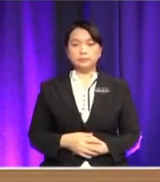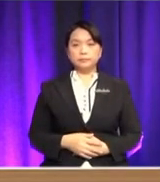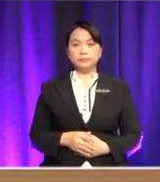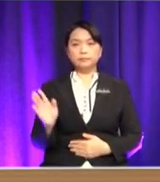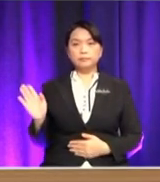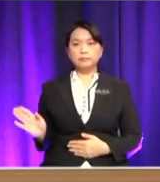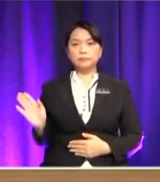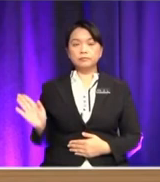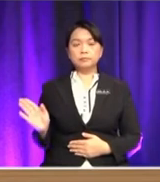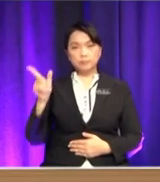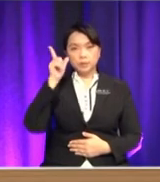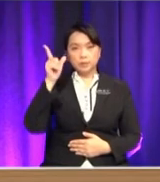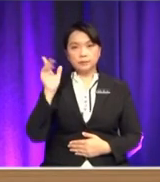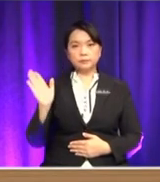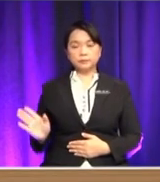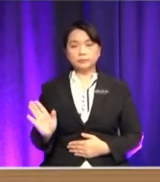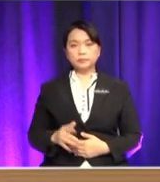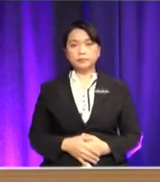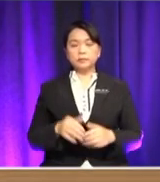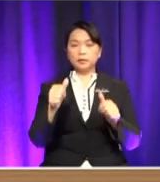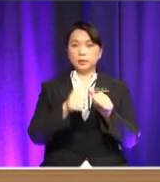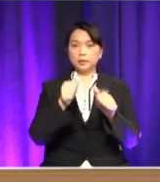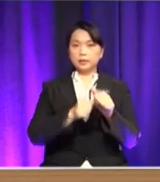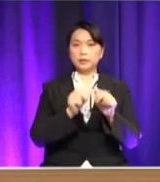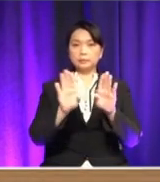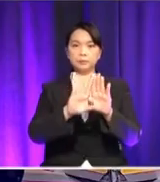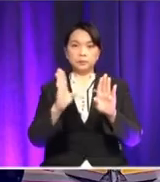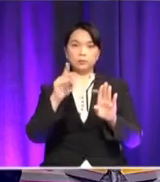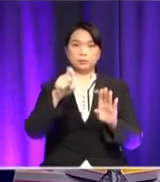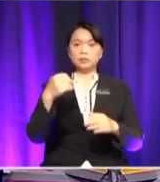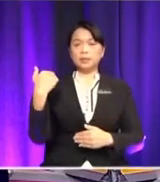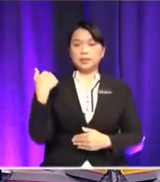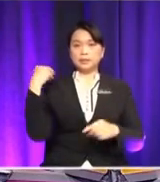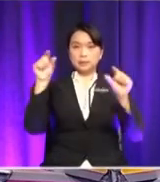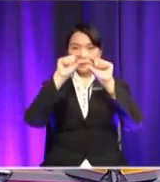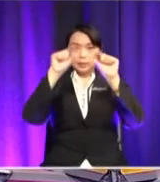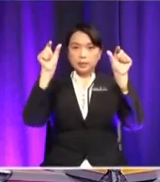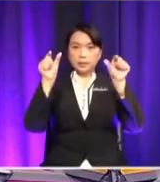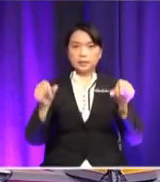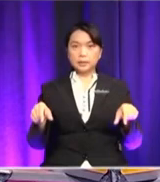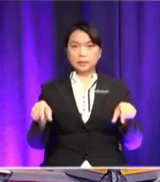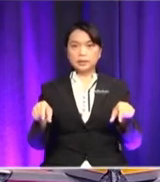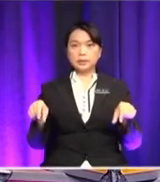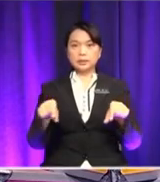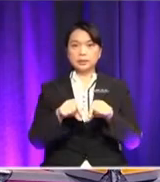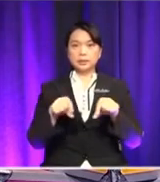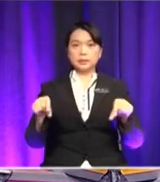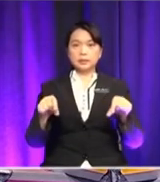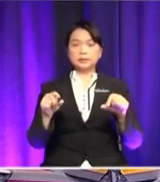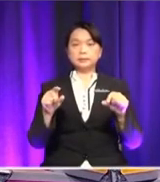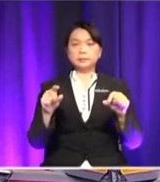oke udah kita boleh lihat setiap pintu Misty ada orang ke pintu kerangka pintu ini